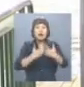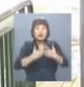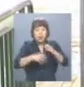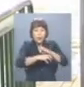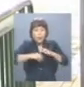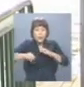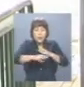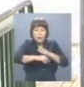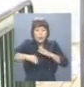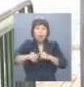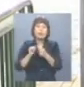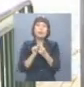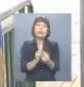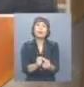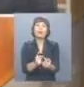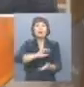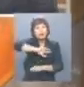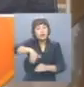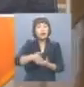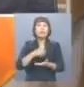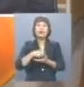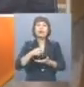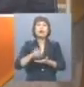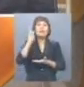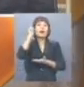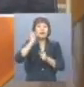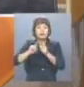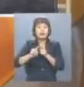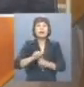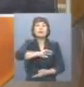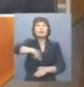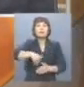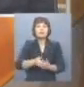เช่นเดียวกันครับทั้งหมดคือความคืบหน้าที่เกิดขึ้นที่นี่ครับคุณสิริมาครับ ขอบคุณคุณสัตตคุณค่ะ